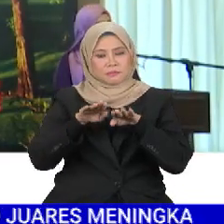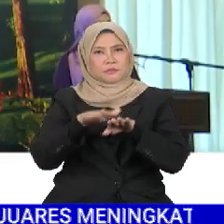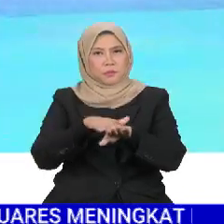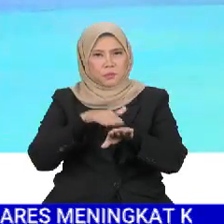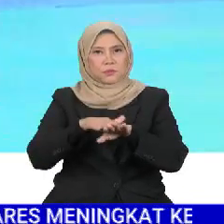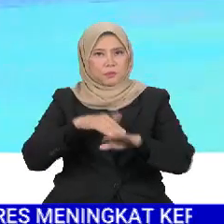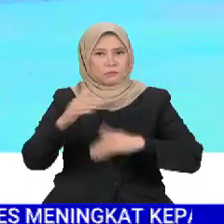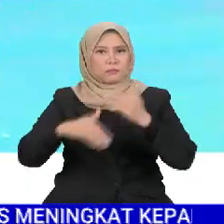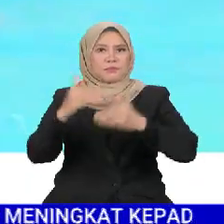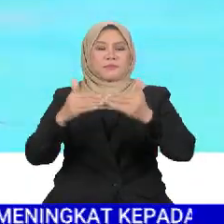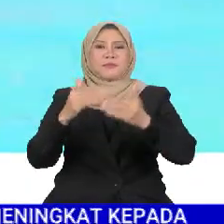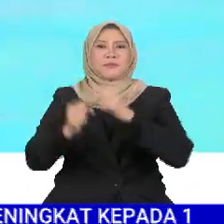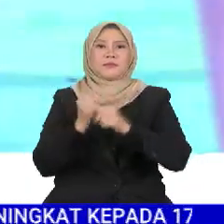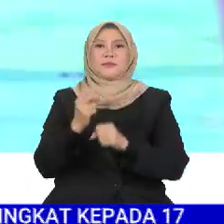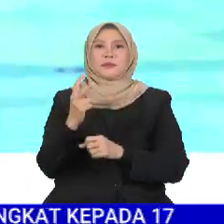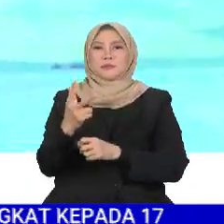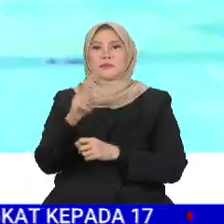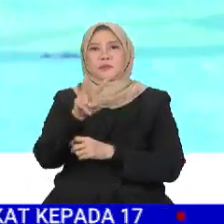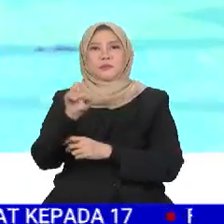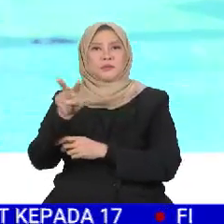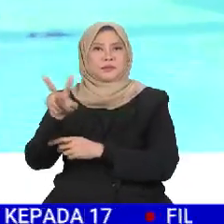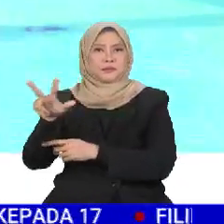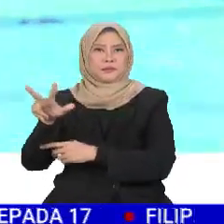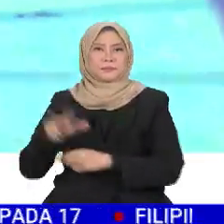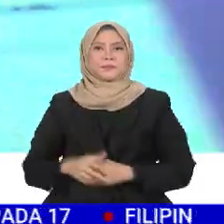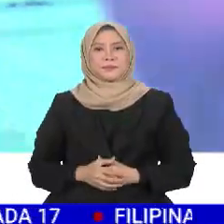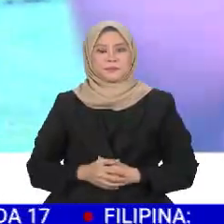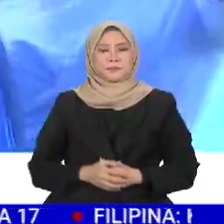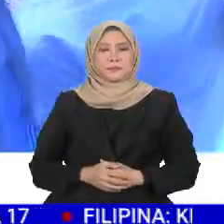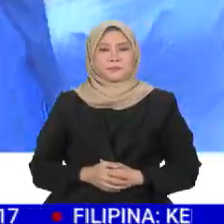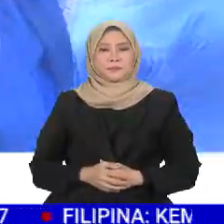beransur-ansur pada suku ketiga 2023.